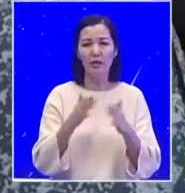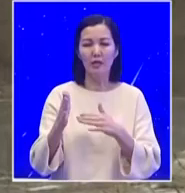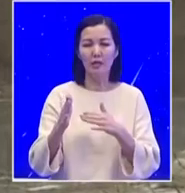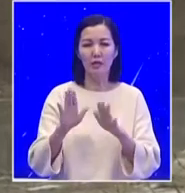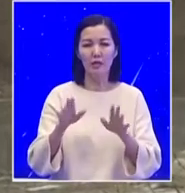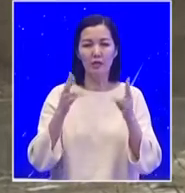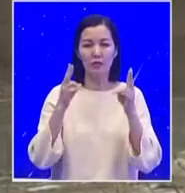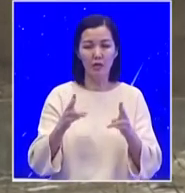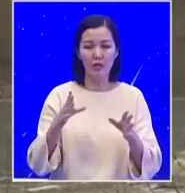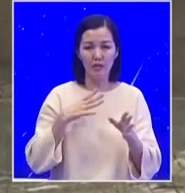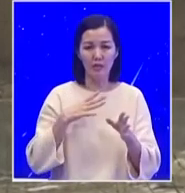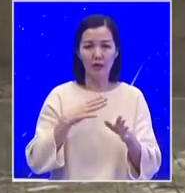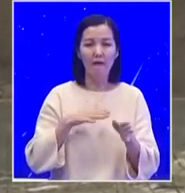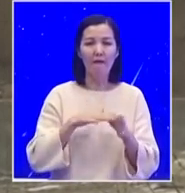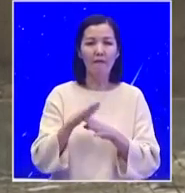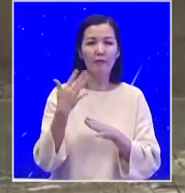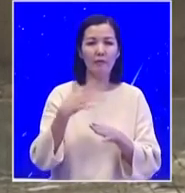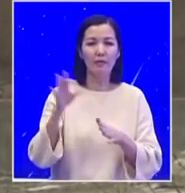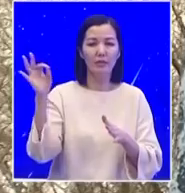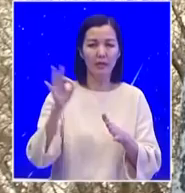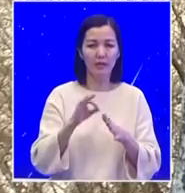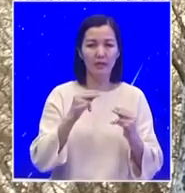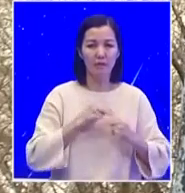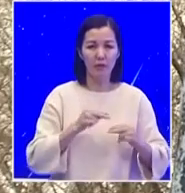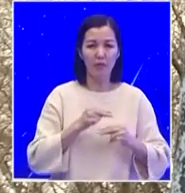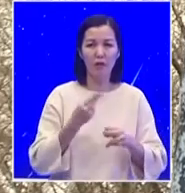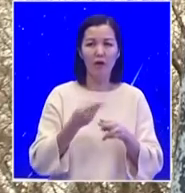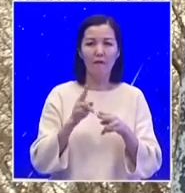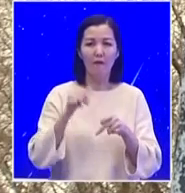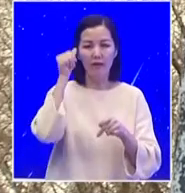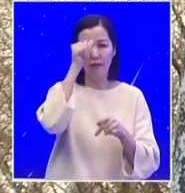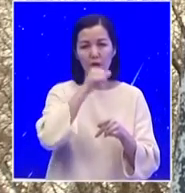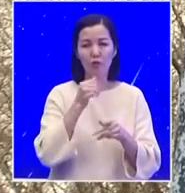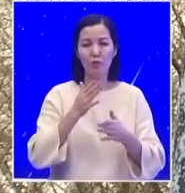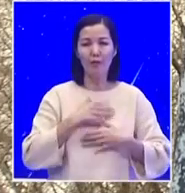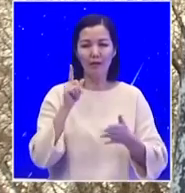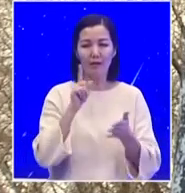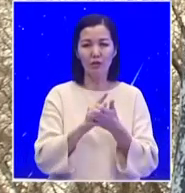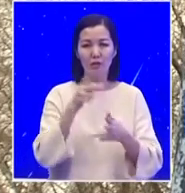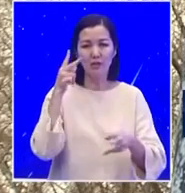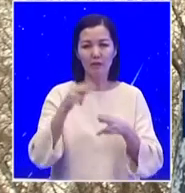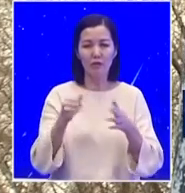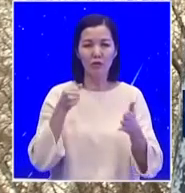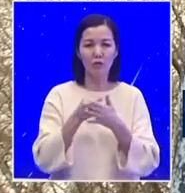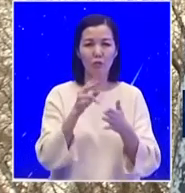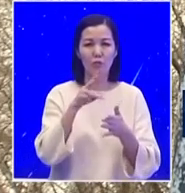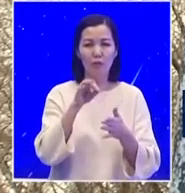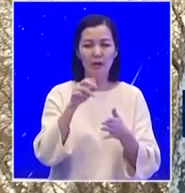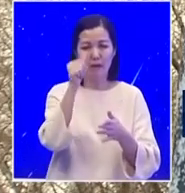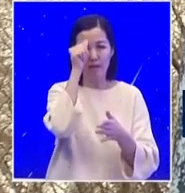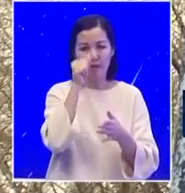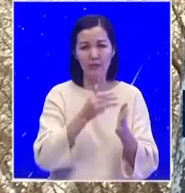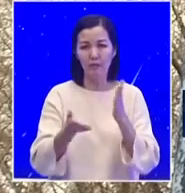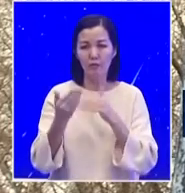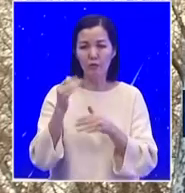чрезвычайных ситуаций. Выполнены уже 50% работ. В этом году мы должны завершить до мая месяца. В прошлом году